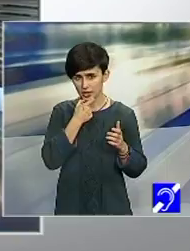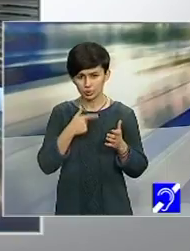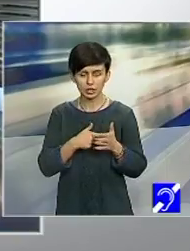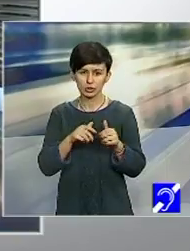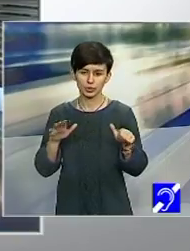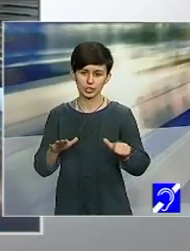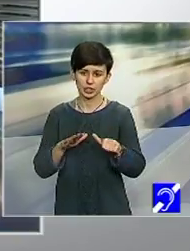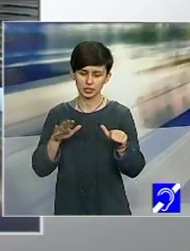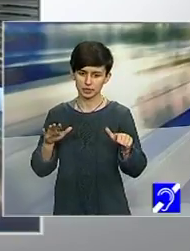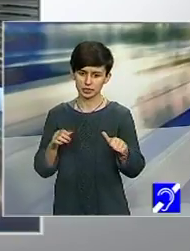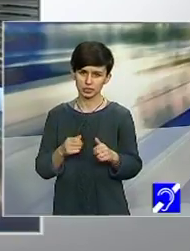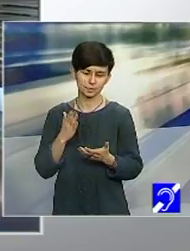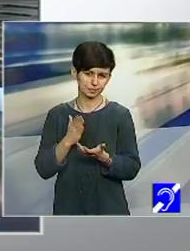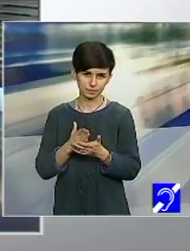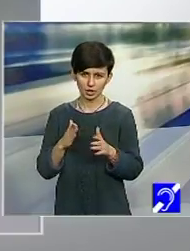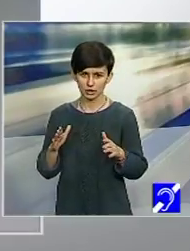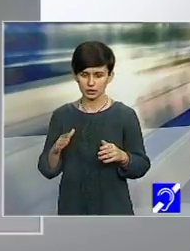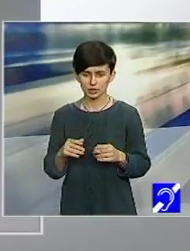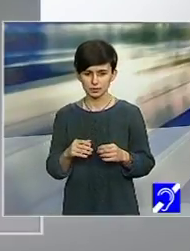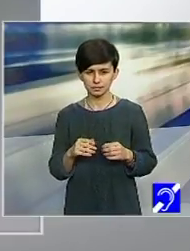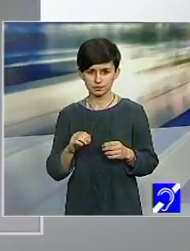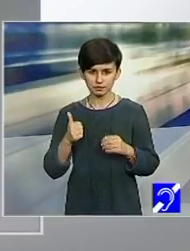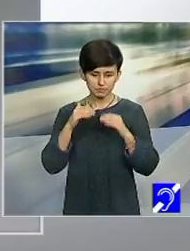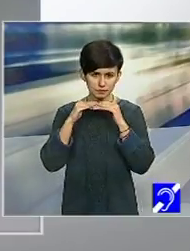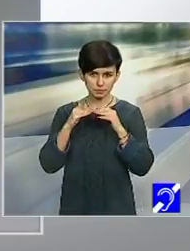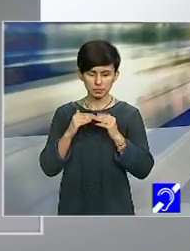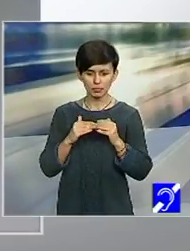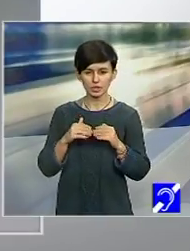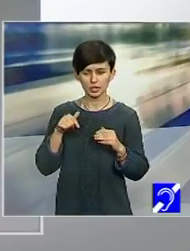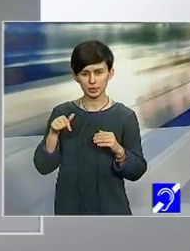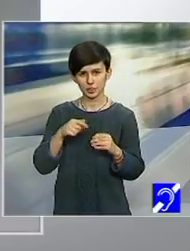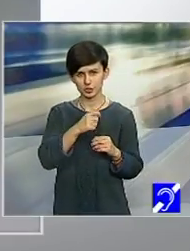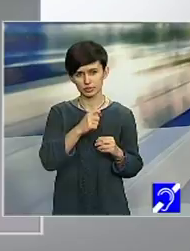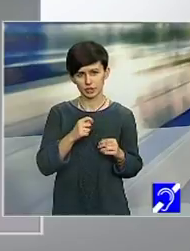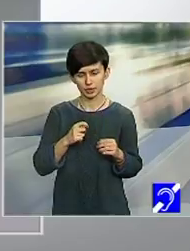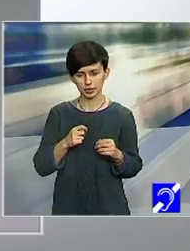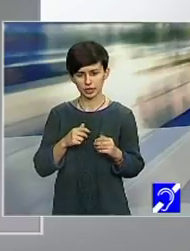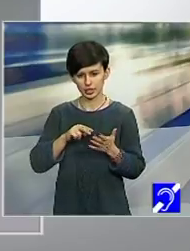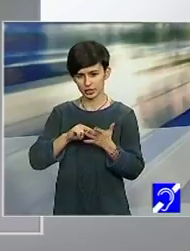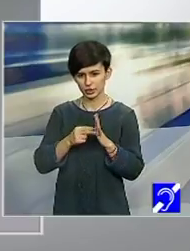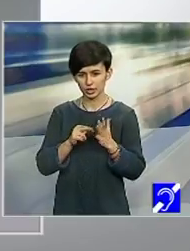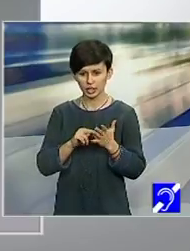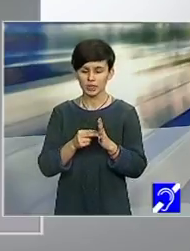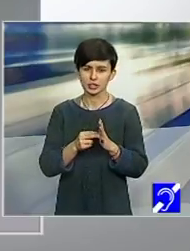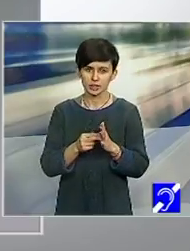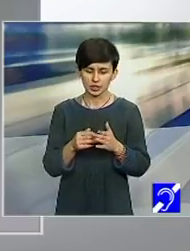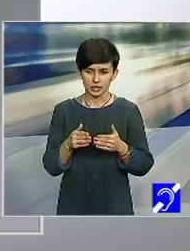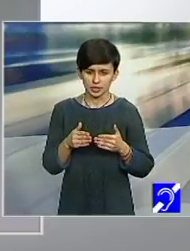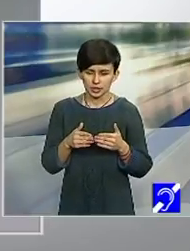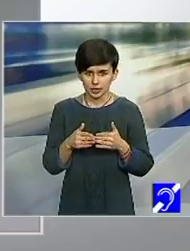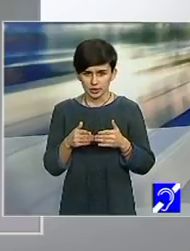2016 s-a încheiat prima etapă a acestui proiect de organizare și deschidere a